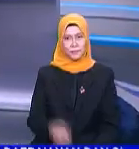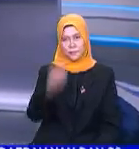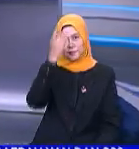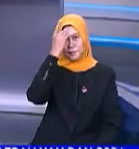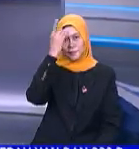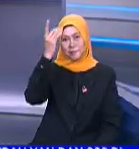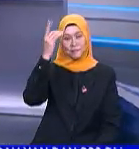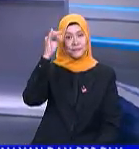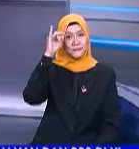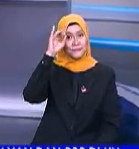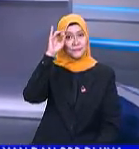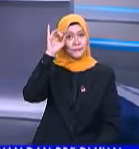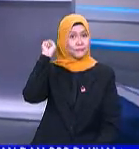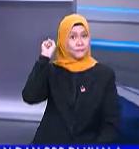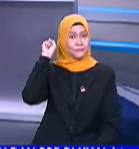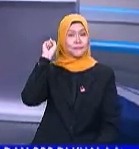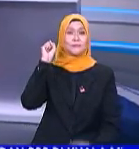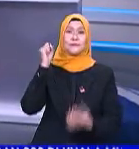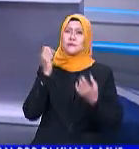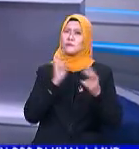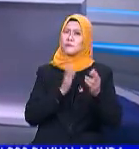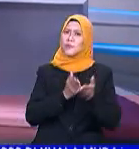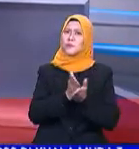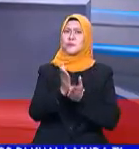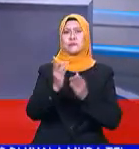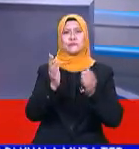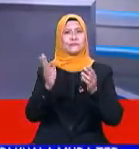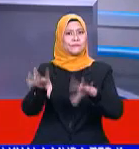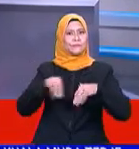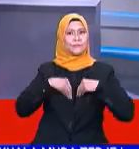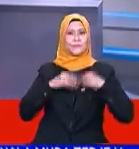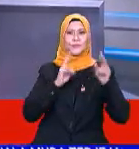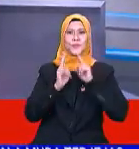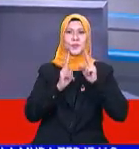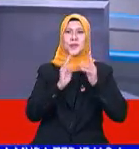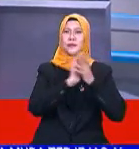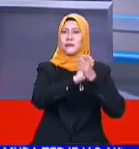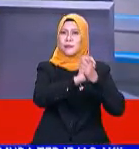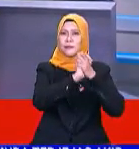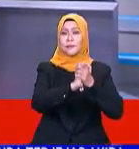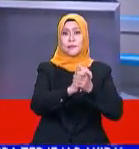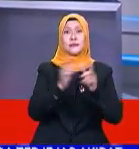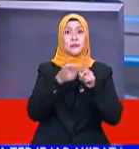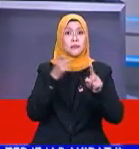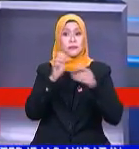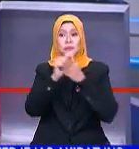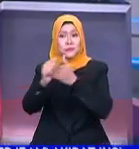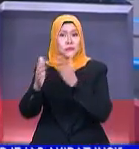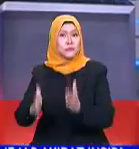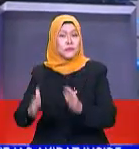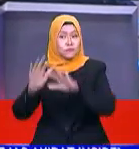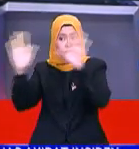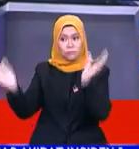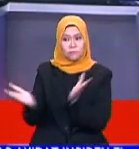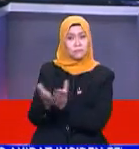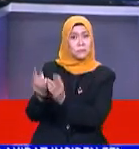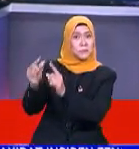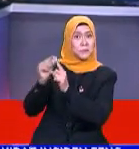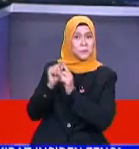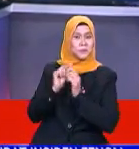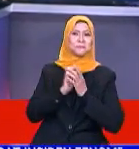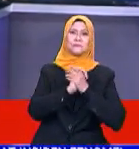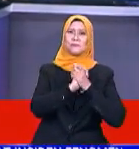Dato' Sri Ismail Sabri Yaakob terus menerima ucapan tahniah daripada pemimpin dunia di atas pelantikannya sebagai Perdana